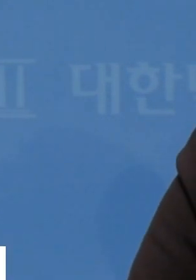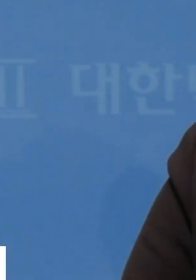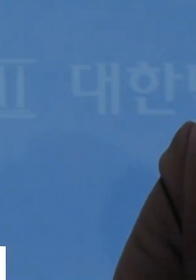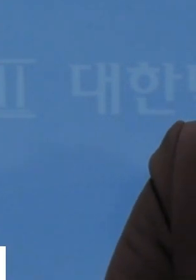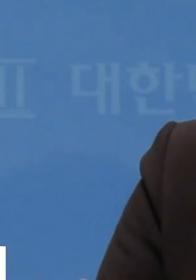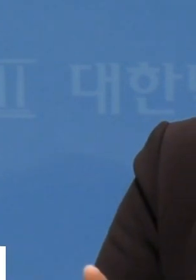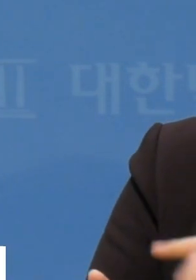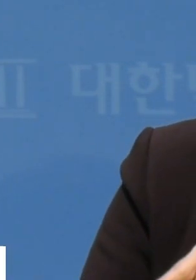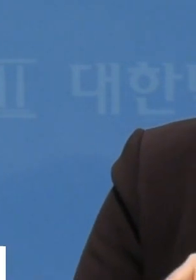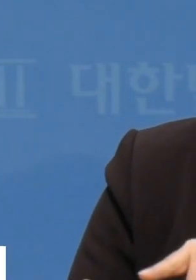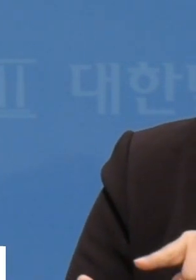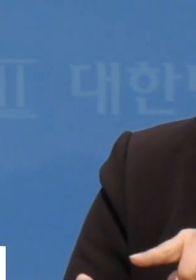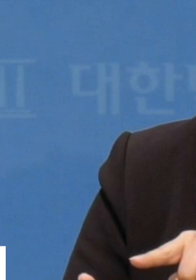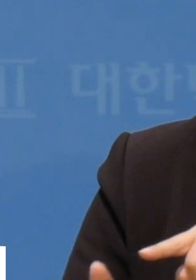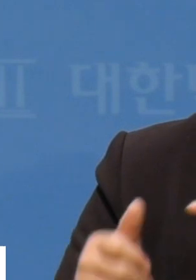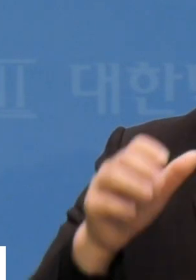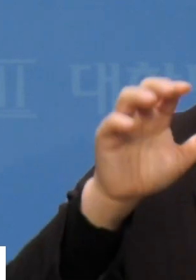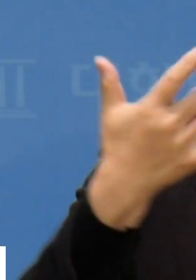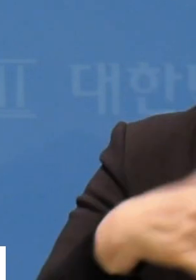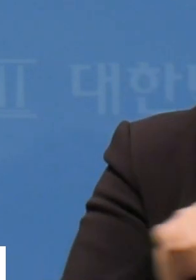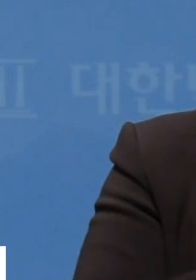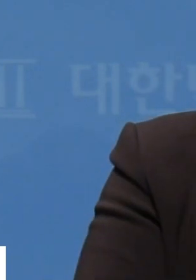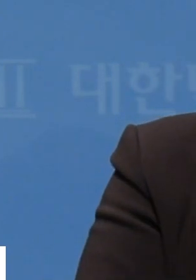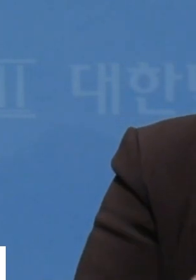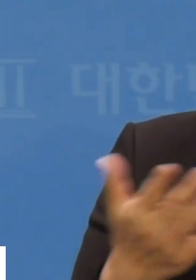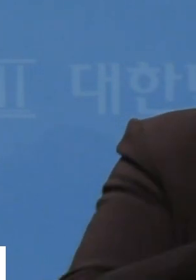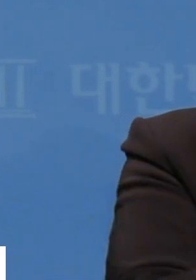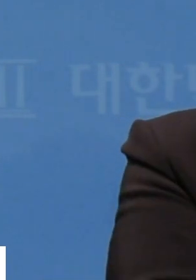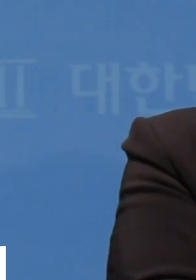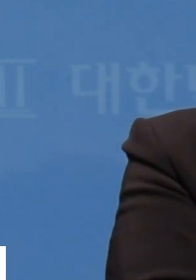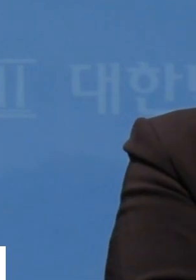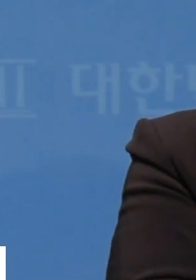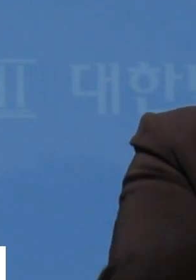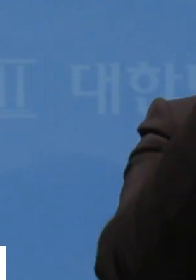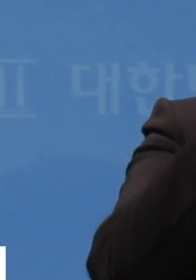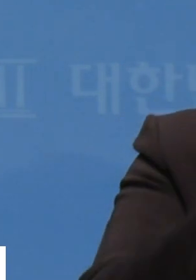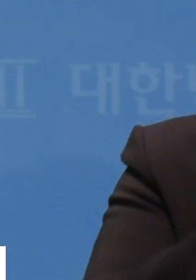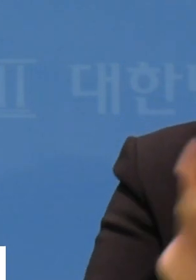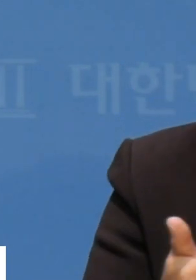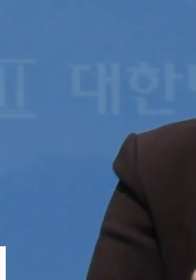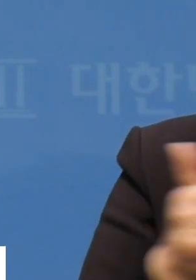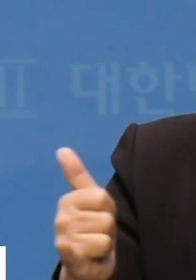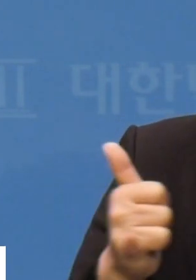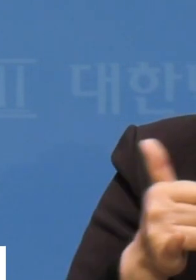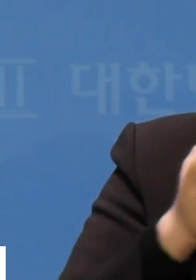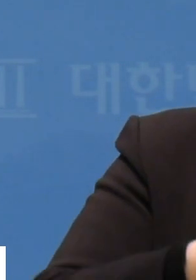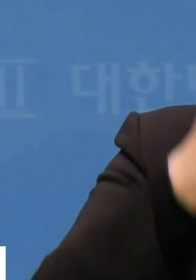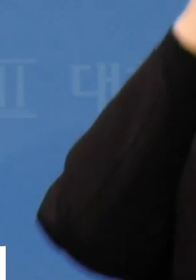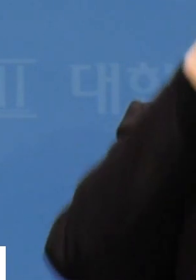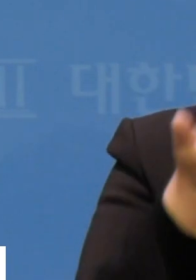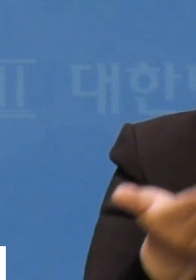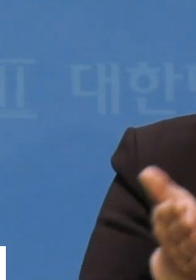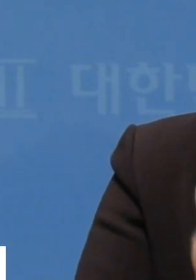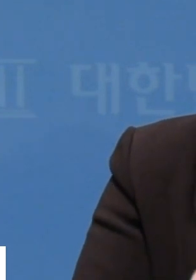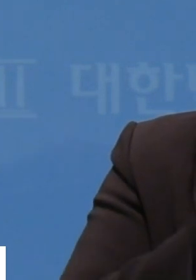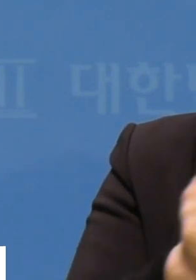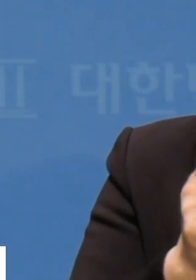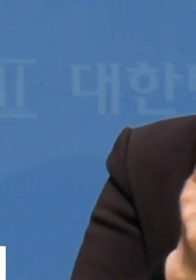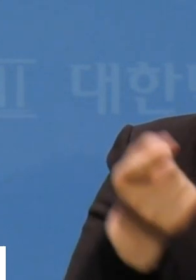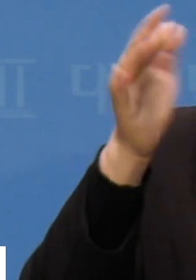국가를 위해 헌신하다 순직하신 분을 외면하는 것이 한동훈 위원장이 말하는 동료 시민에